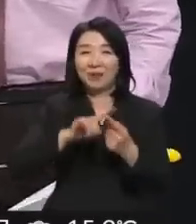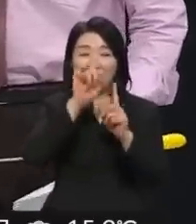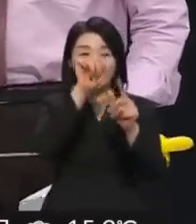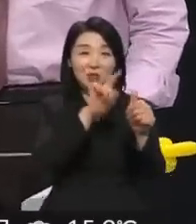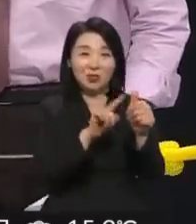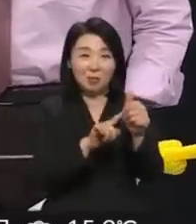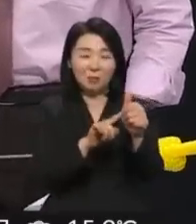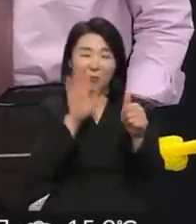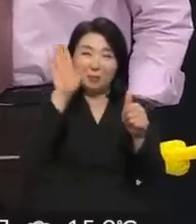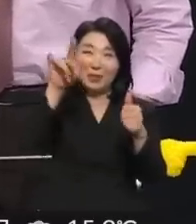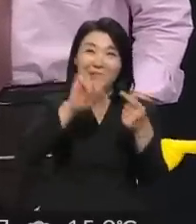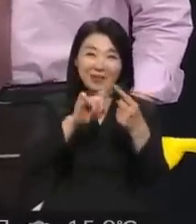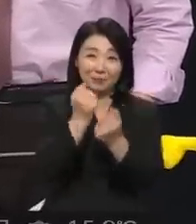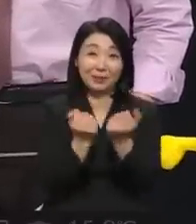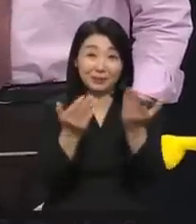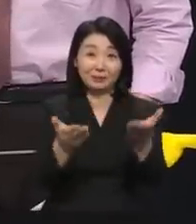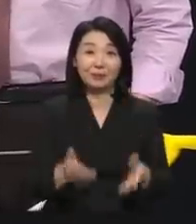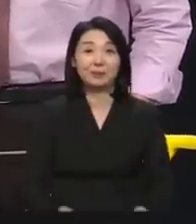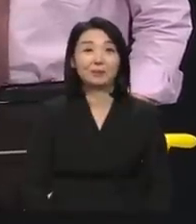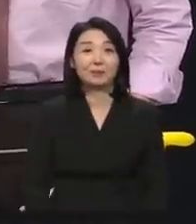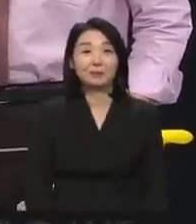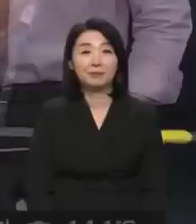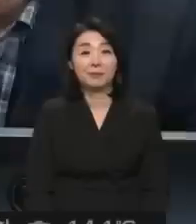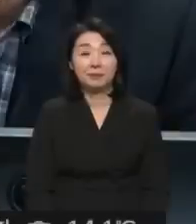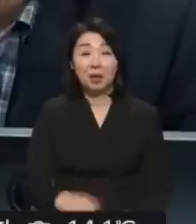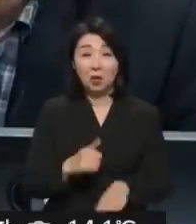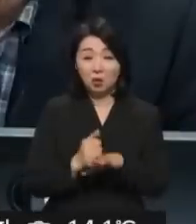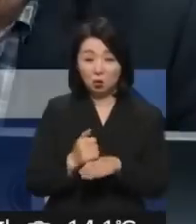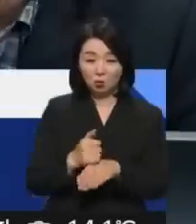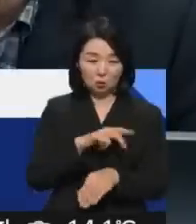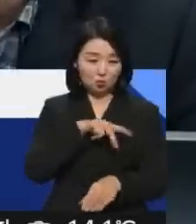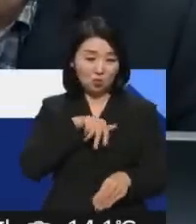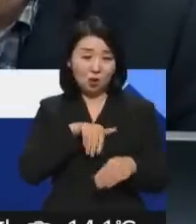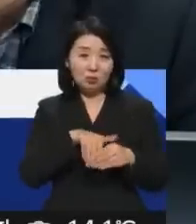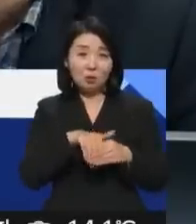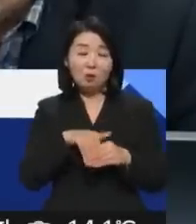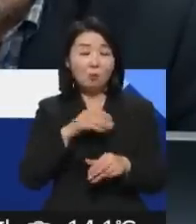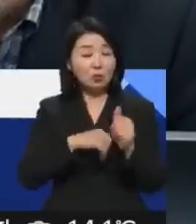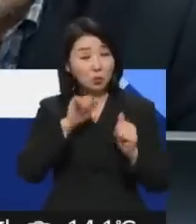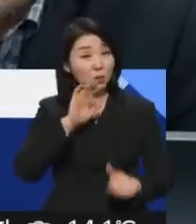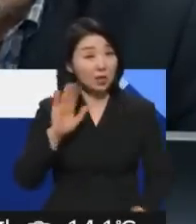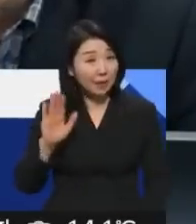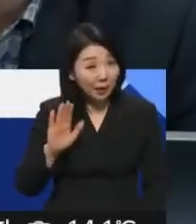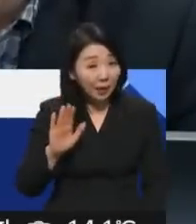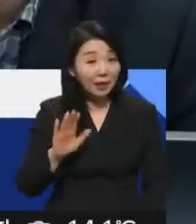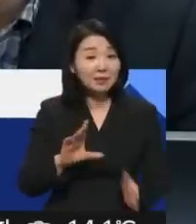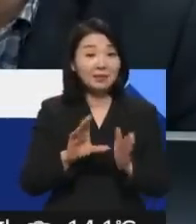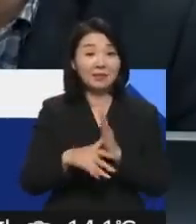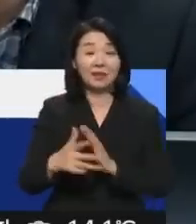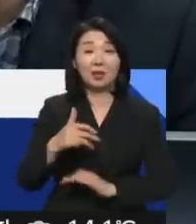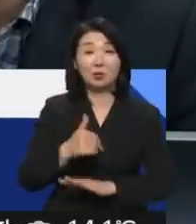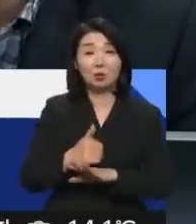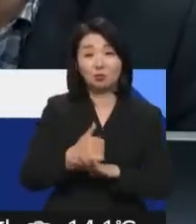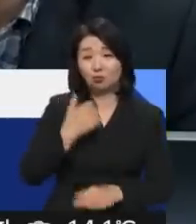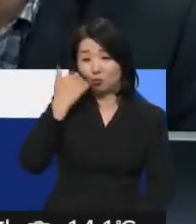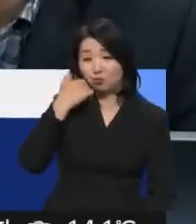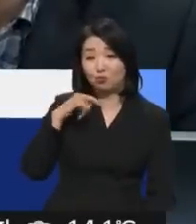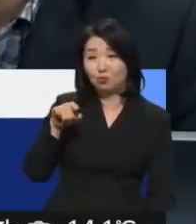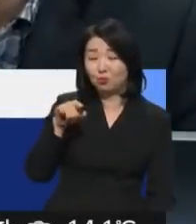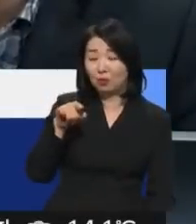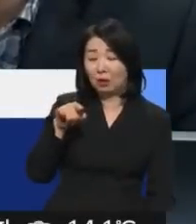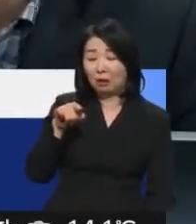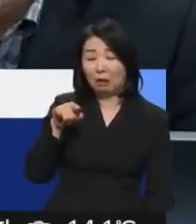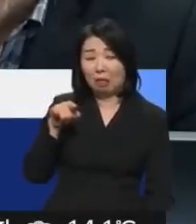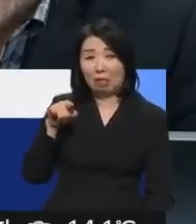대표의 전망으로 마무리하겠습니다. 결국 총선 분위기가 계속 안 좋으면은 결국에는 누구를 잡는